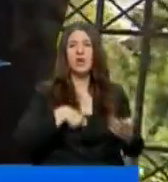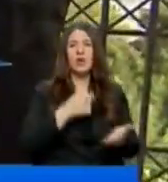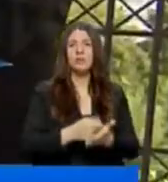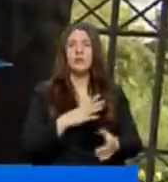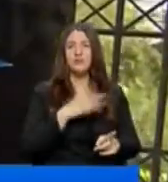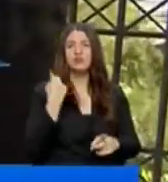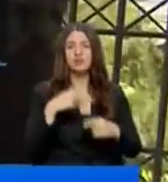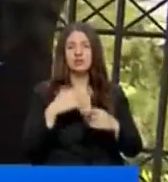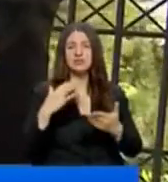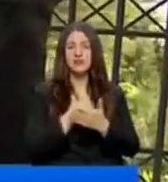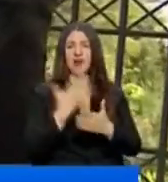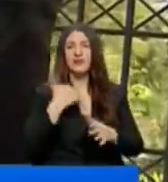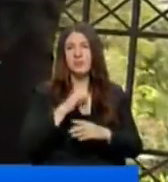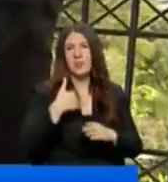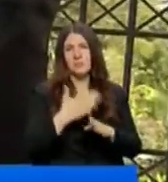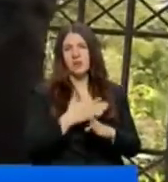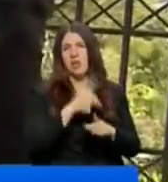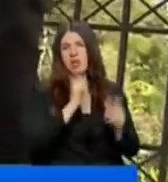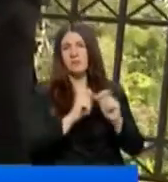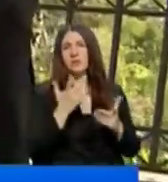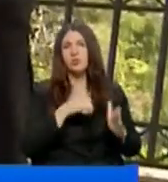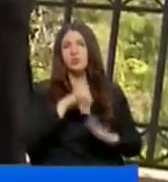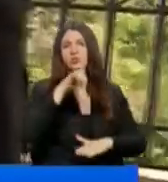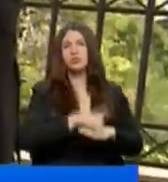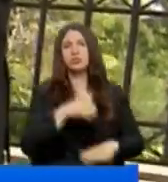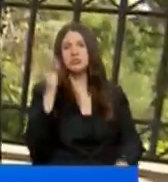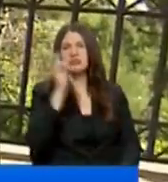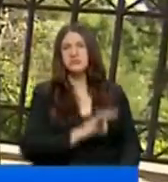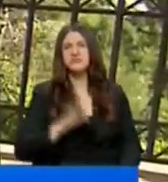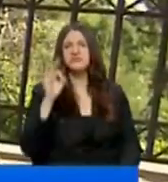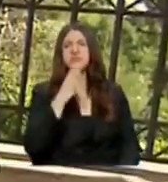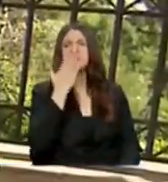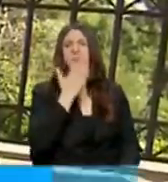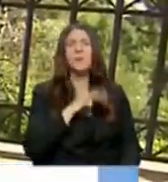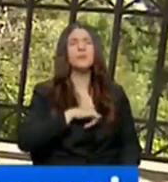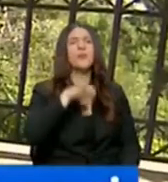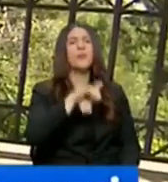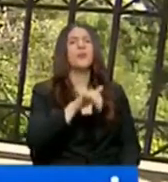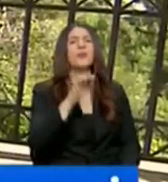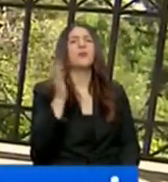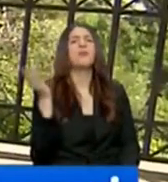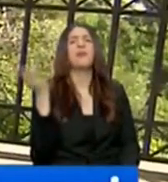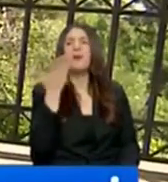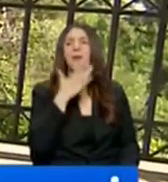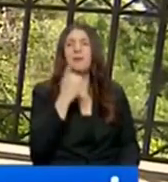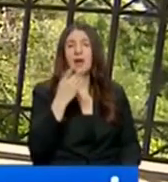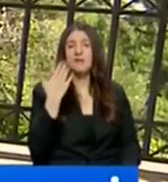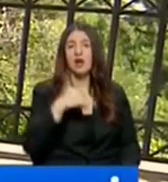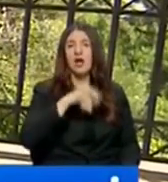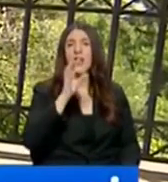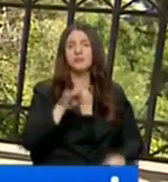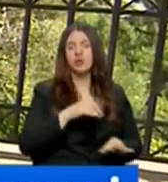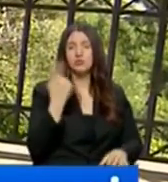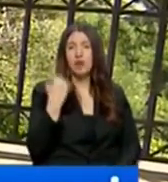işte Zafer Havalimanı, benim memleketime yapılan evet. Ama uçakların gitmediği, inmediği, yolcuların gitmediği bir havaalanı. Hı. Sürekli